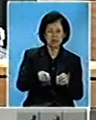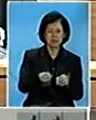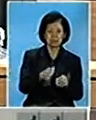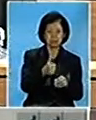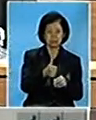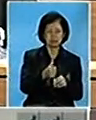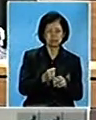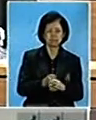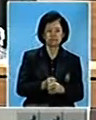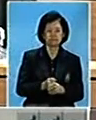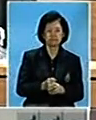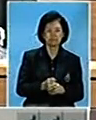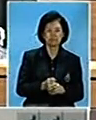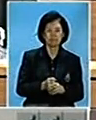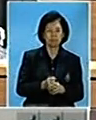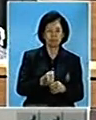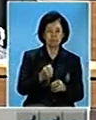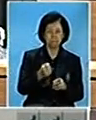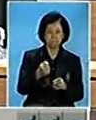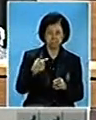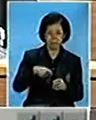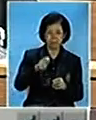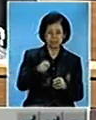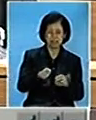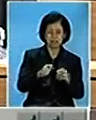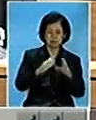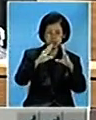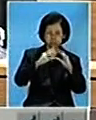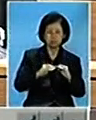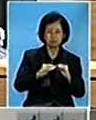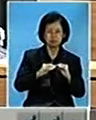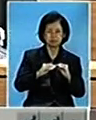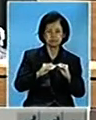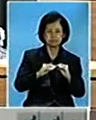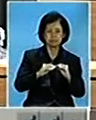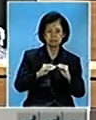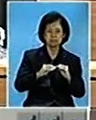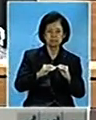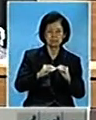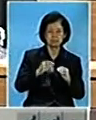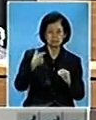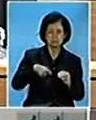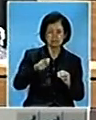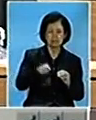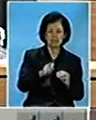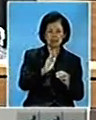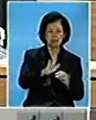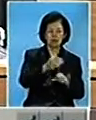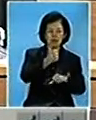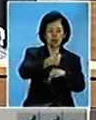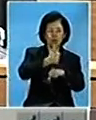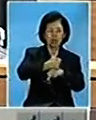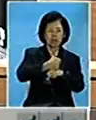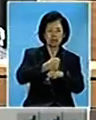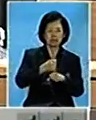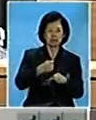มาอีกศาลในโปรมาภิไธยถูกยุบแล้วก็ศาลของหัวหน้าคณะรัฐประหารได้ตั้ง1 2